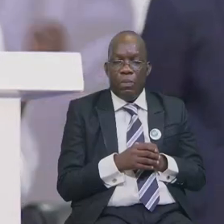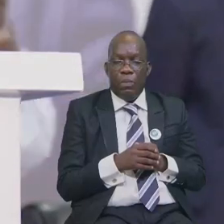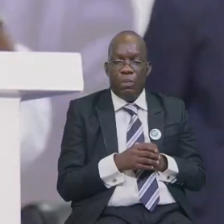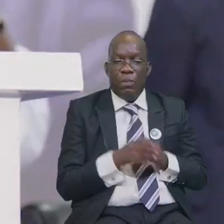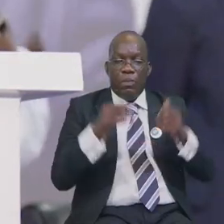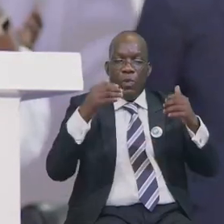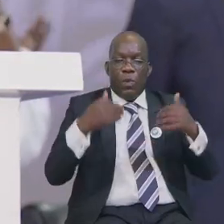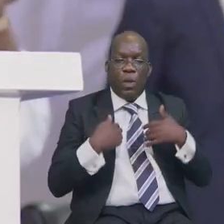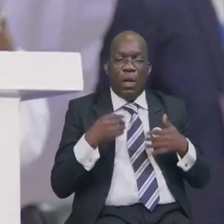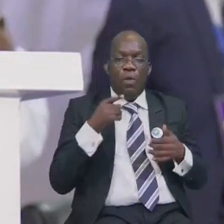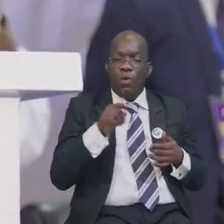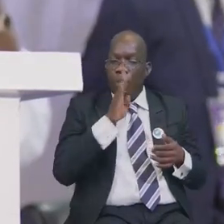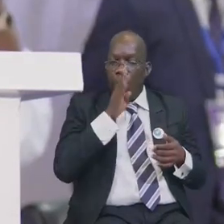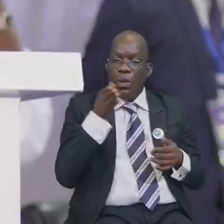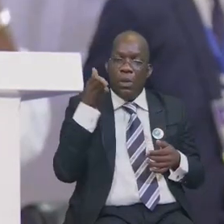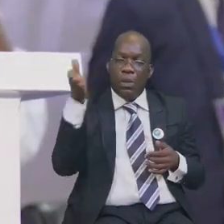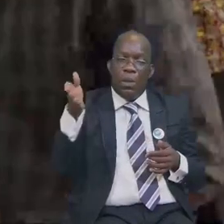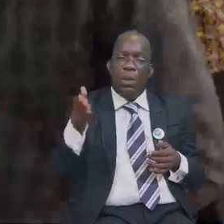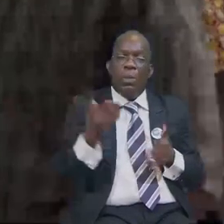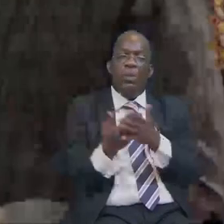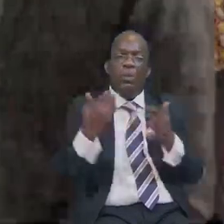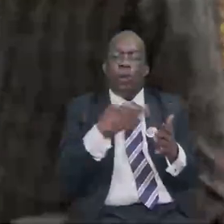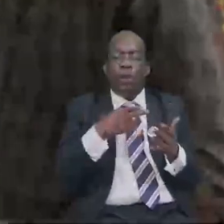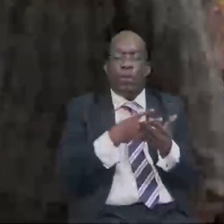Est-ce que tu étais là-bas avant et tu as échoué avant?